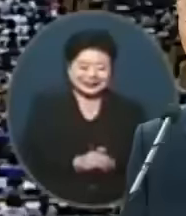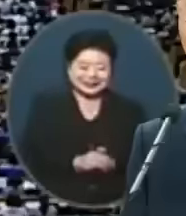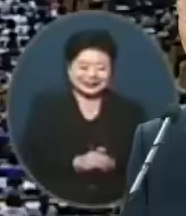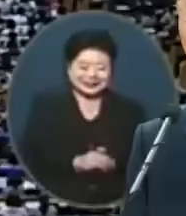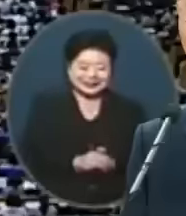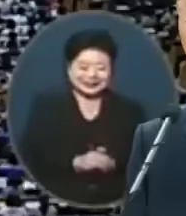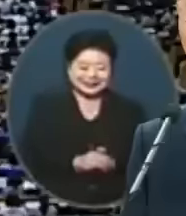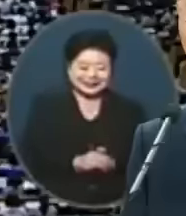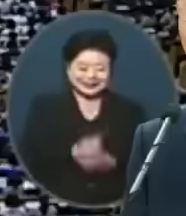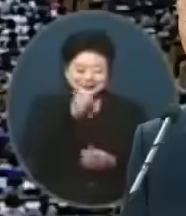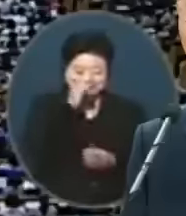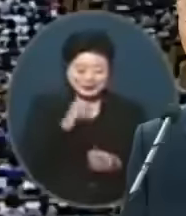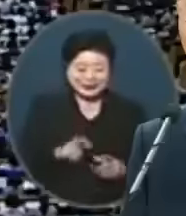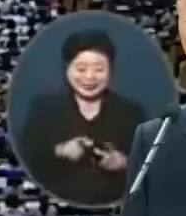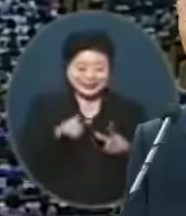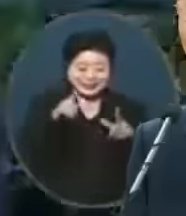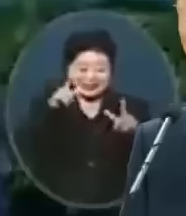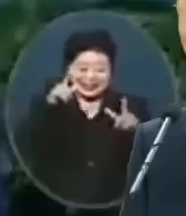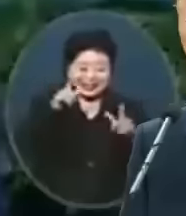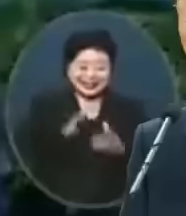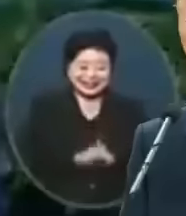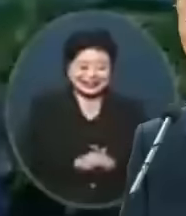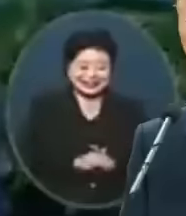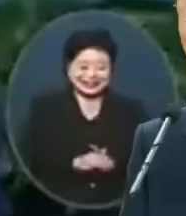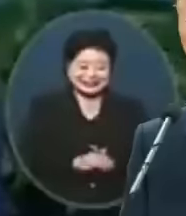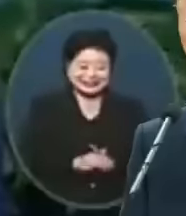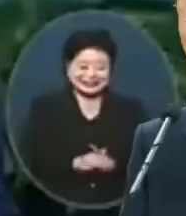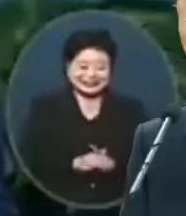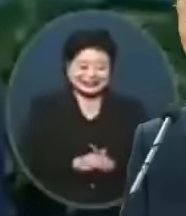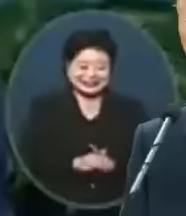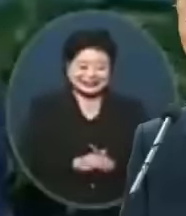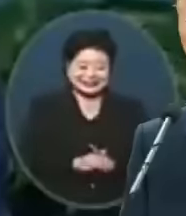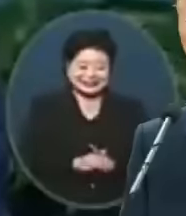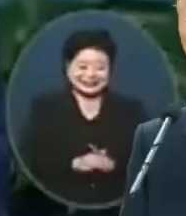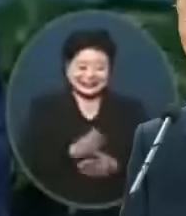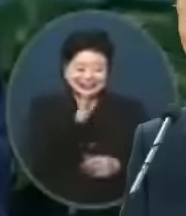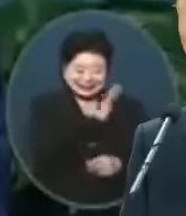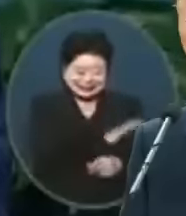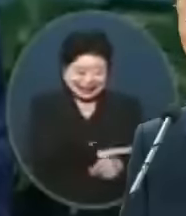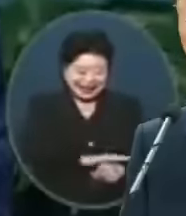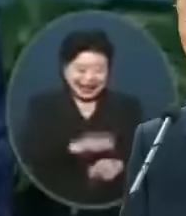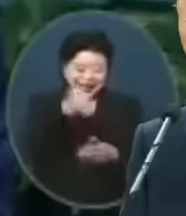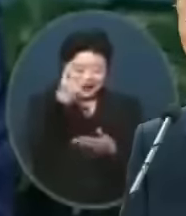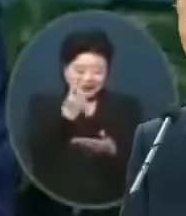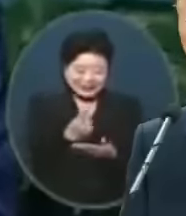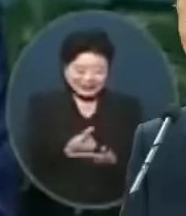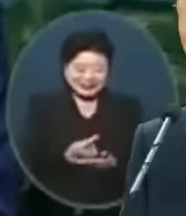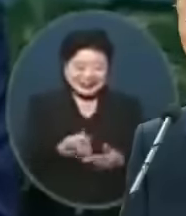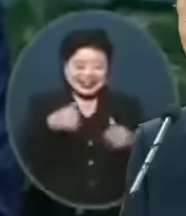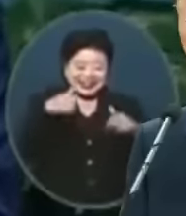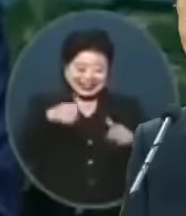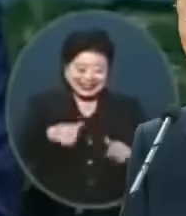오늘 좋은 날입니다. 옆에 계신 분들에게 잘 오셨습니다 인사해 주십시오.